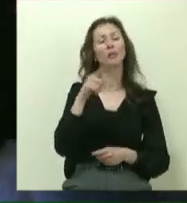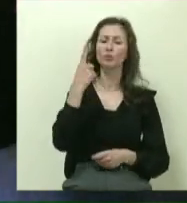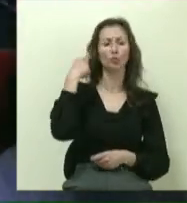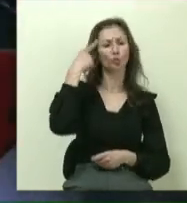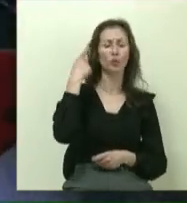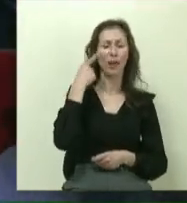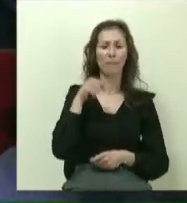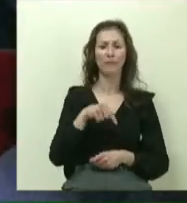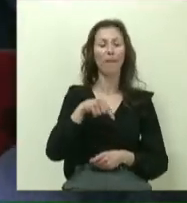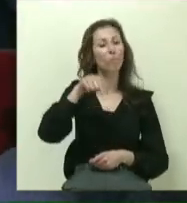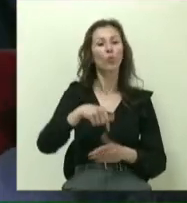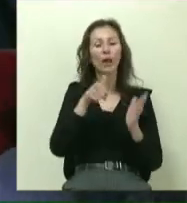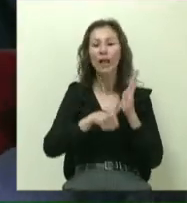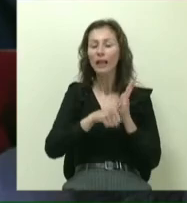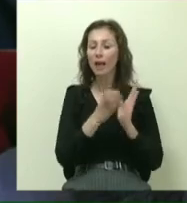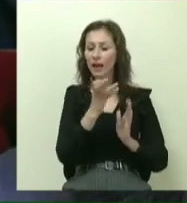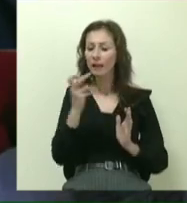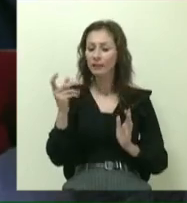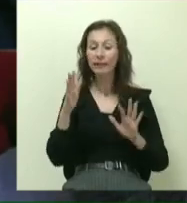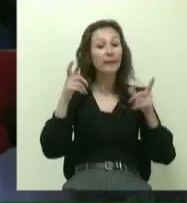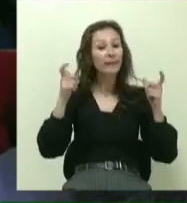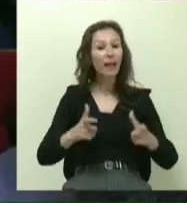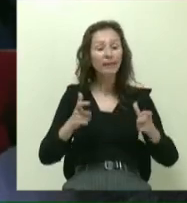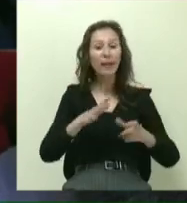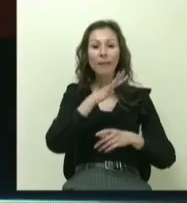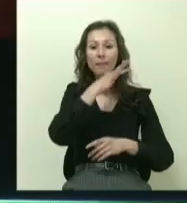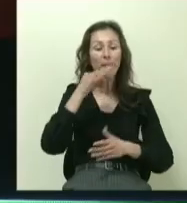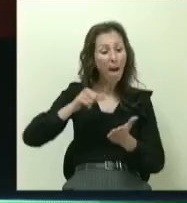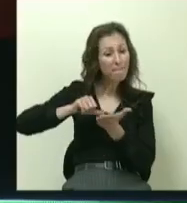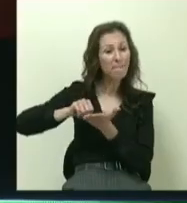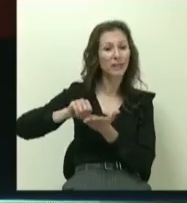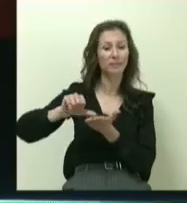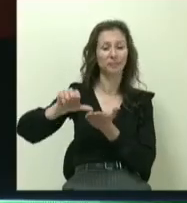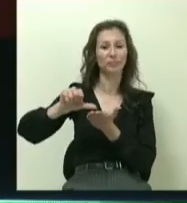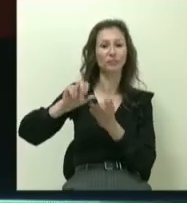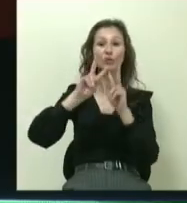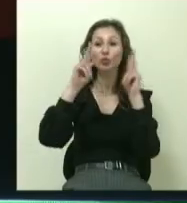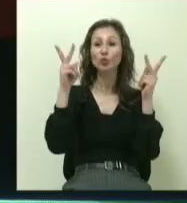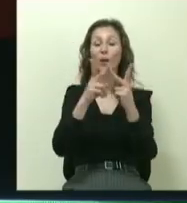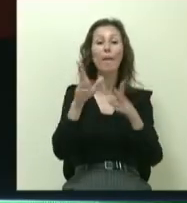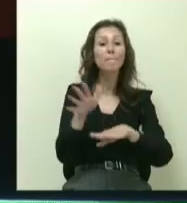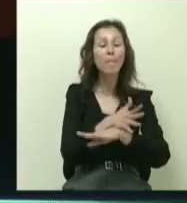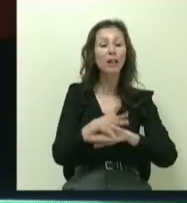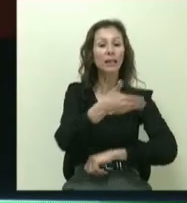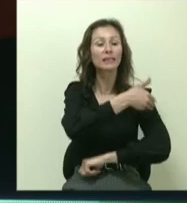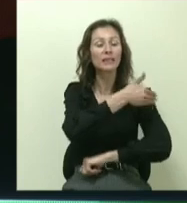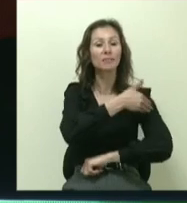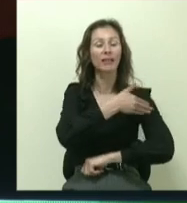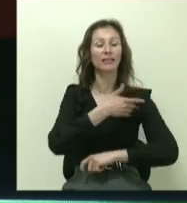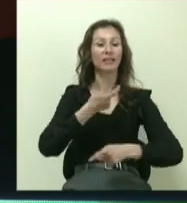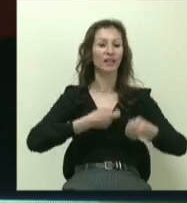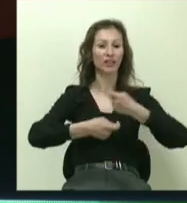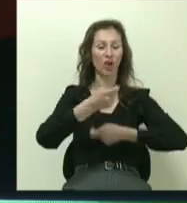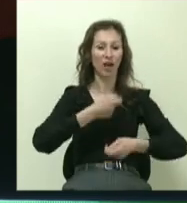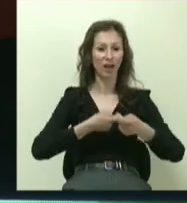düşündüğümüzde bu yılların neredeyse tamamında dünyada mal ve hizmet ticaretinin